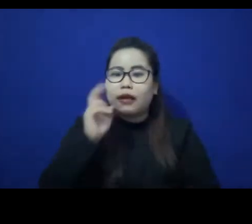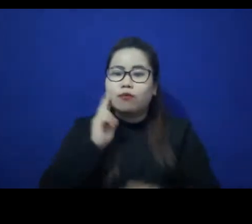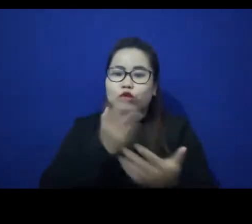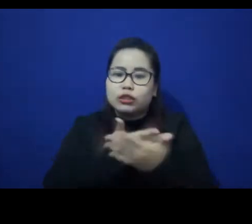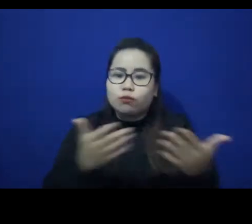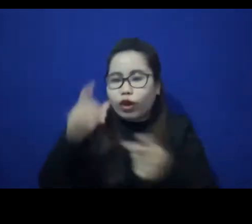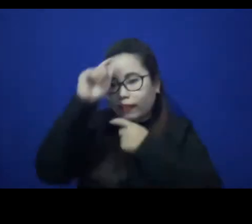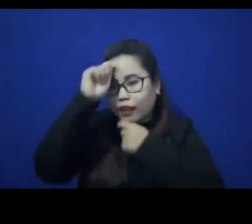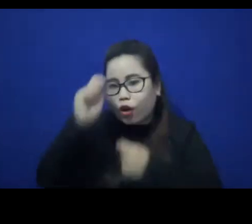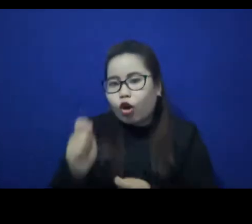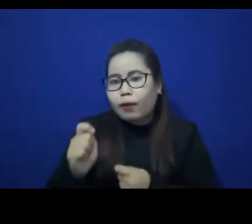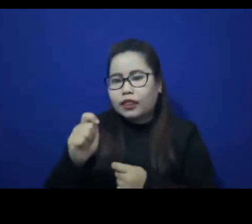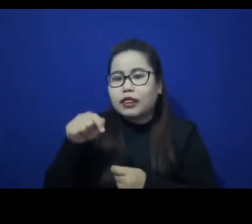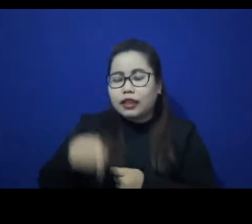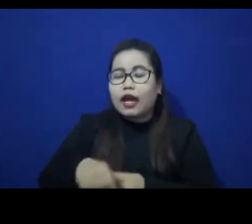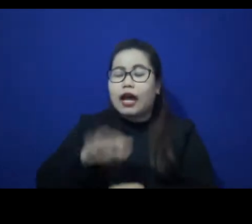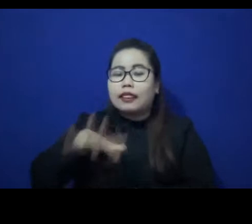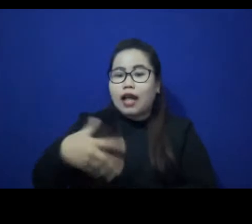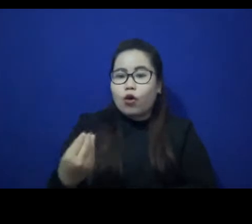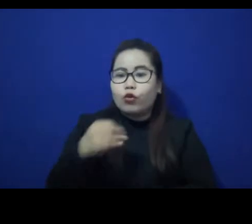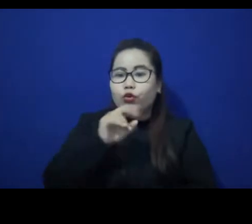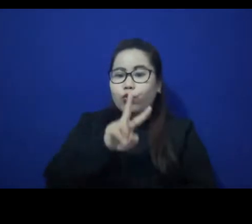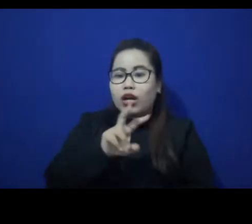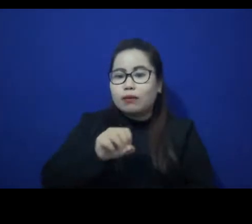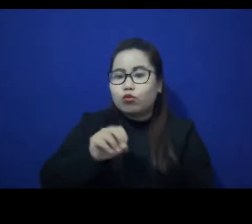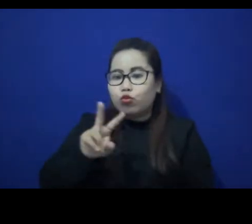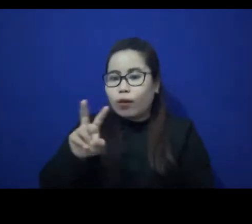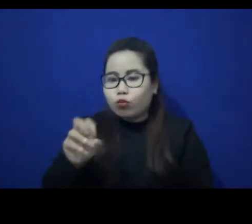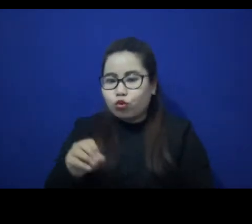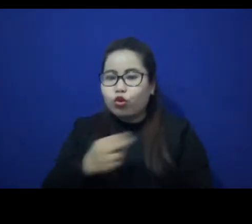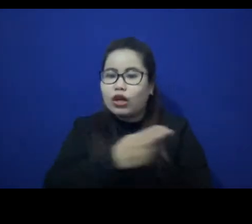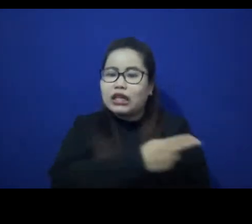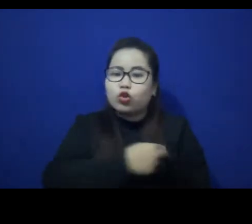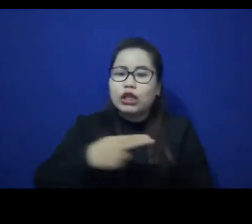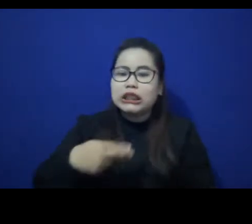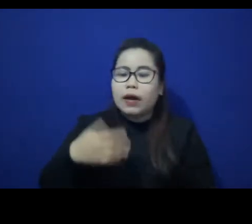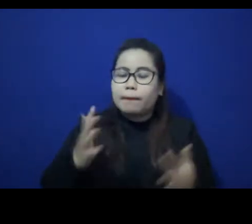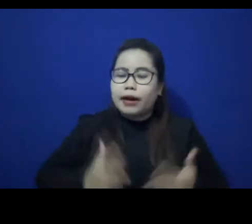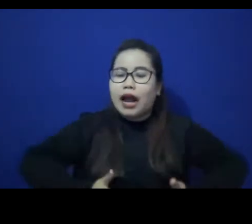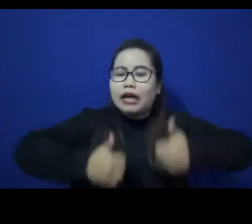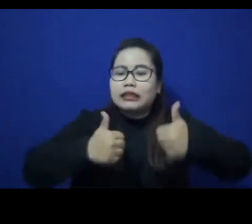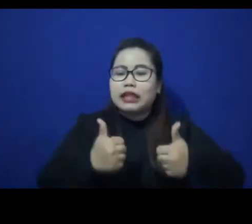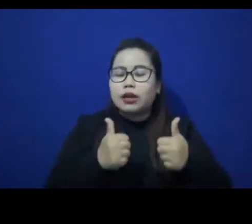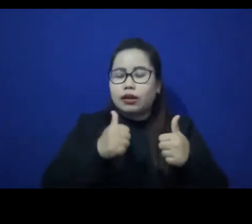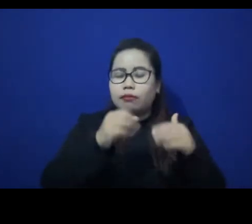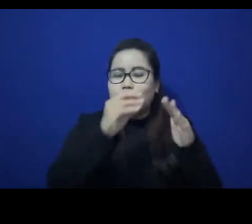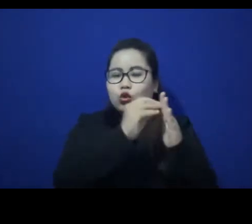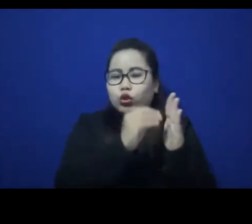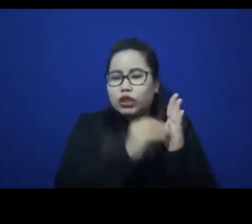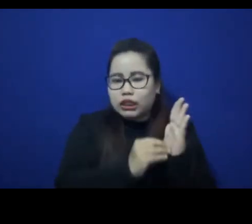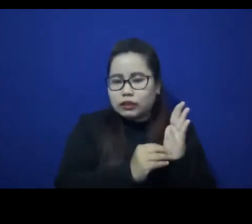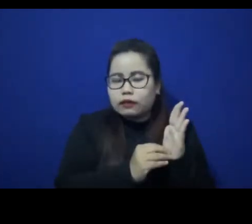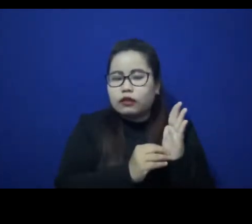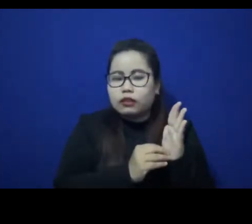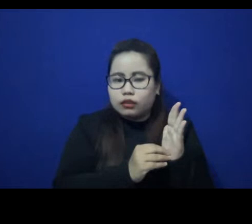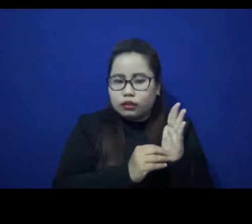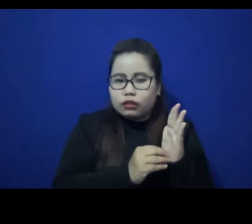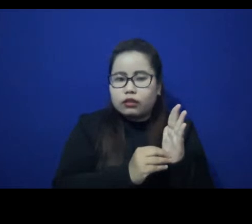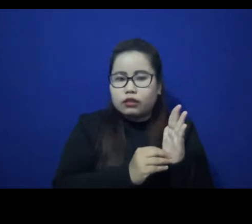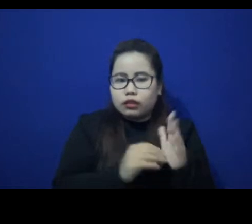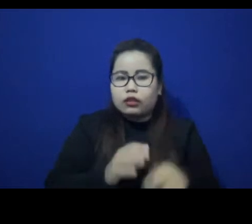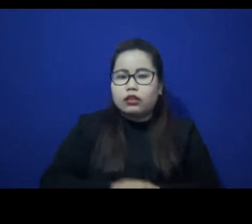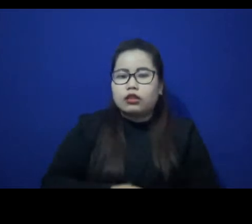pada tahun 2020 Indonesia berhasil menduduki peringkat 24